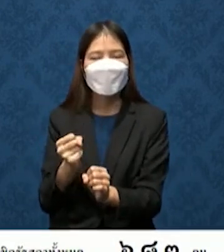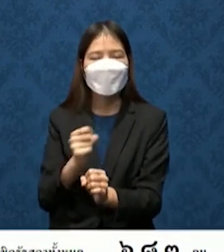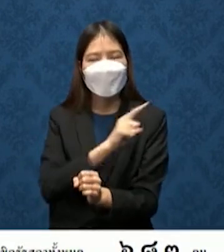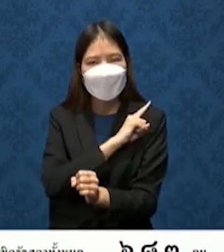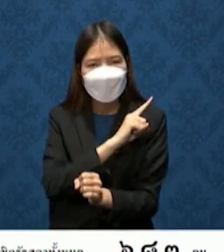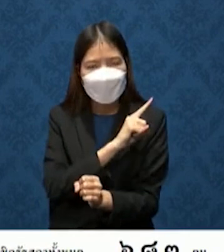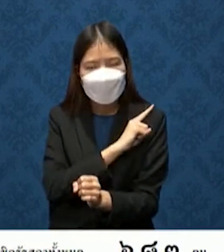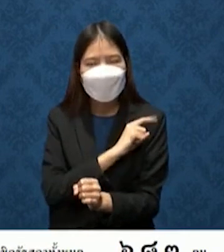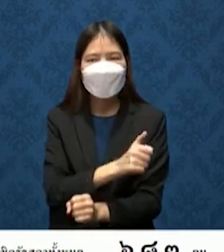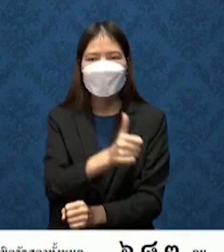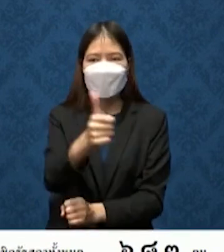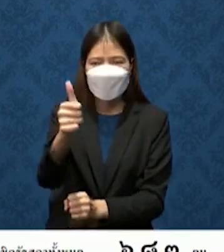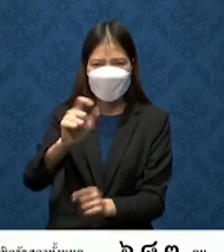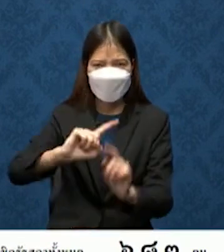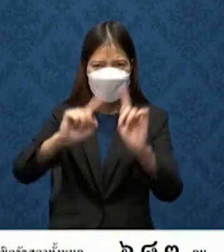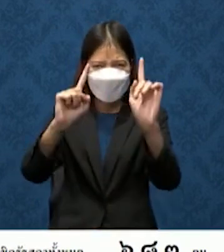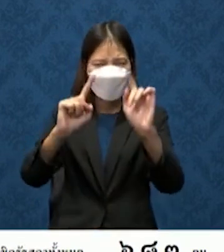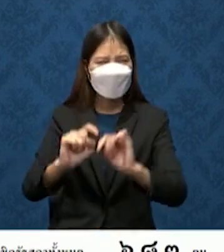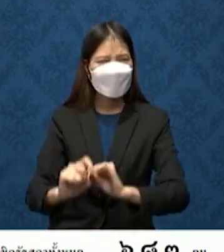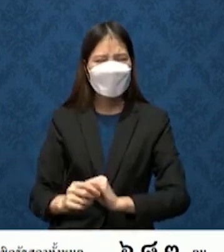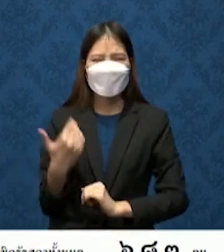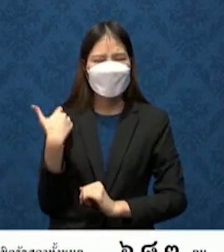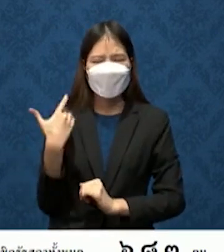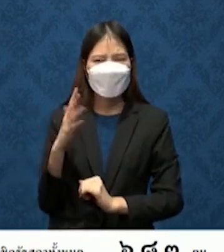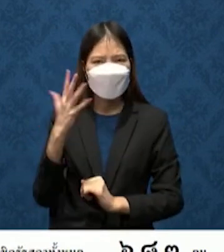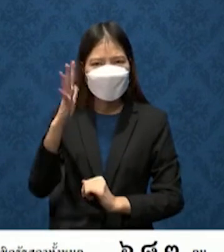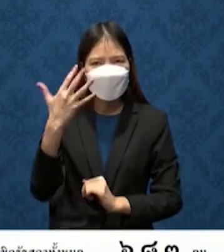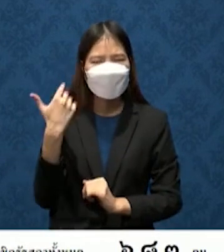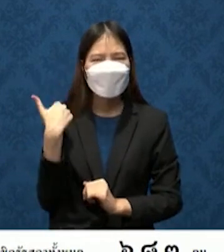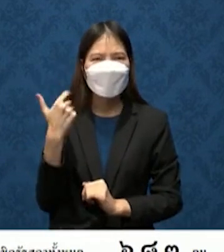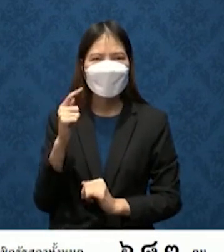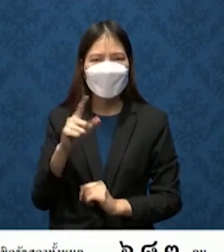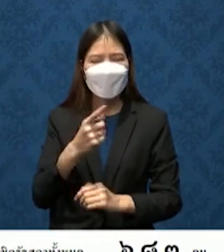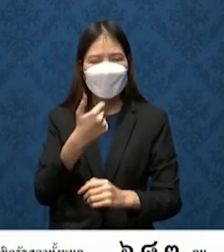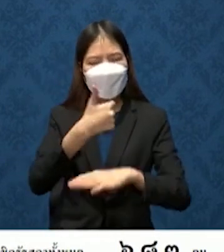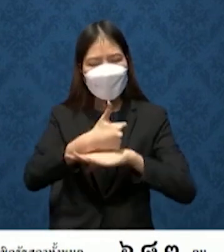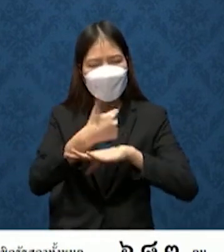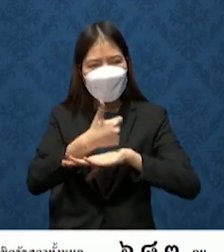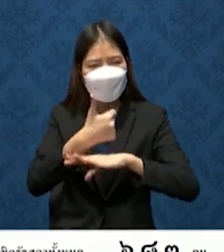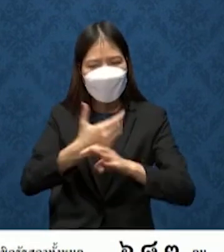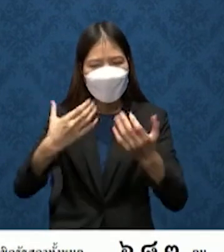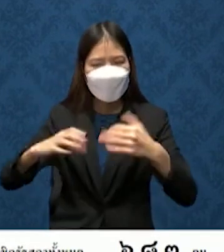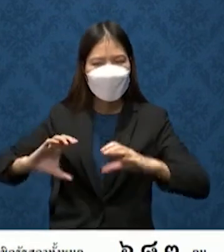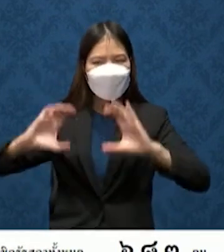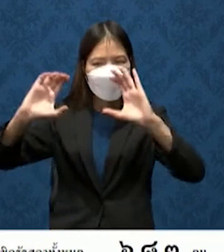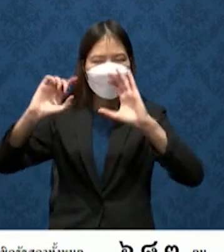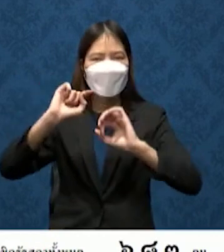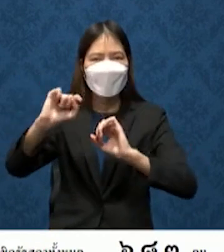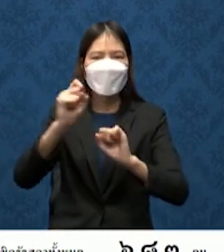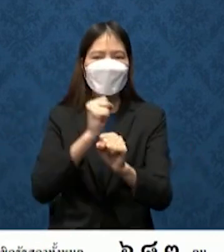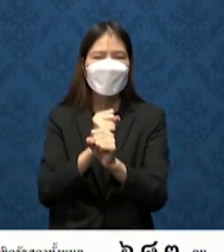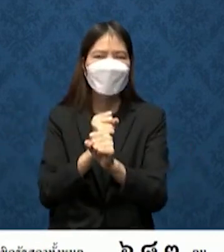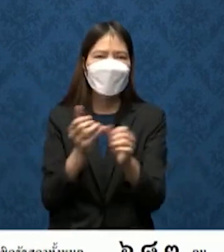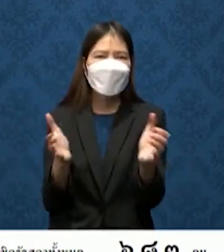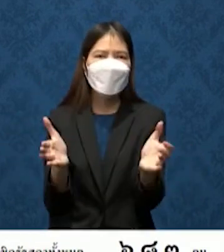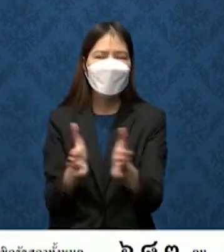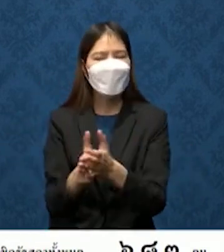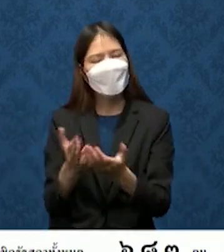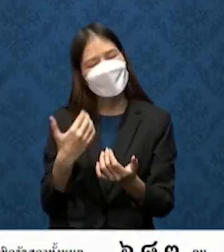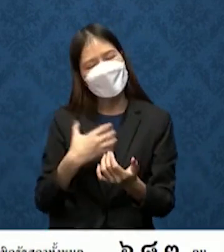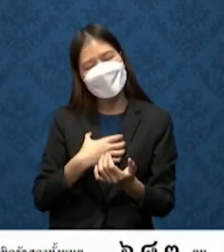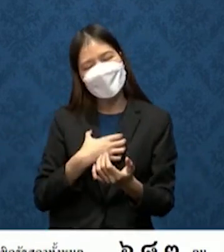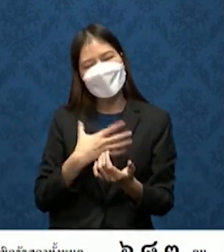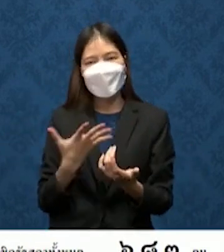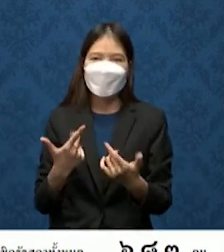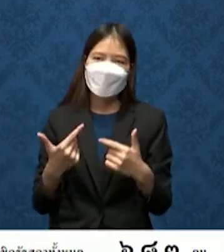ดีแต่ว่าถ้าไม่มีที่สุก็จะให้หัวหนาสวนราชการใดละหนึ่ซึ่ทำงานดวยกันไม่กลาขาดแคงกัขาก